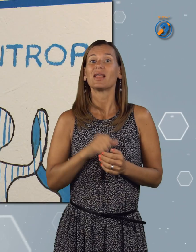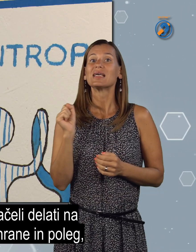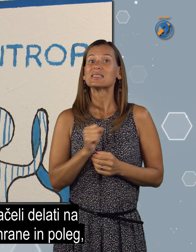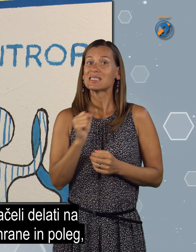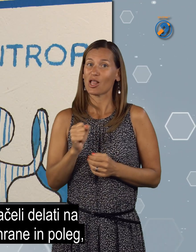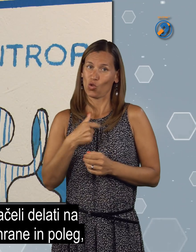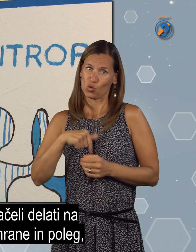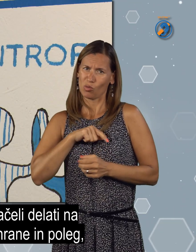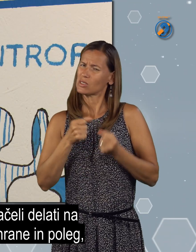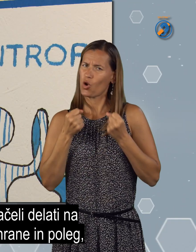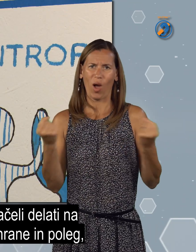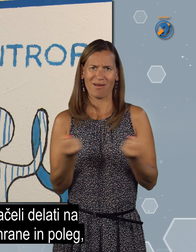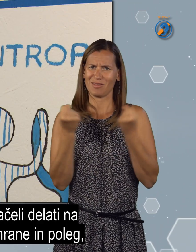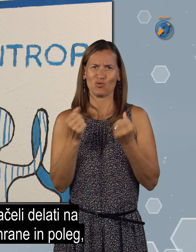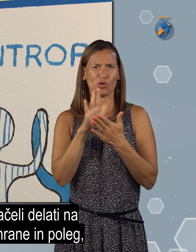Zaradi tega smo